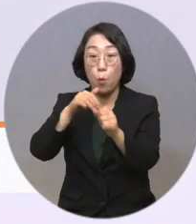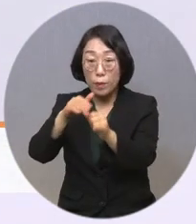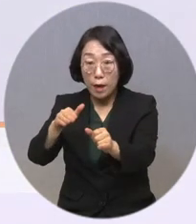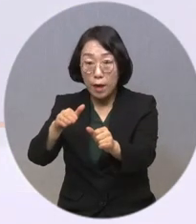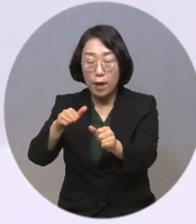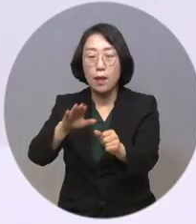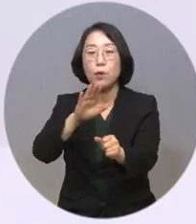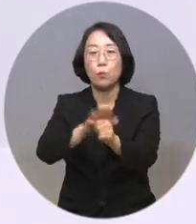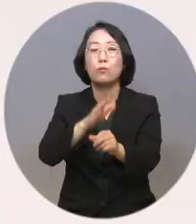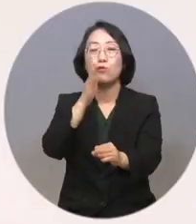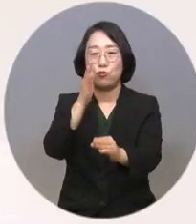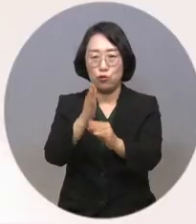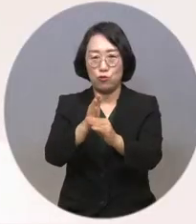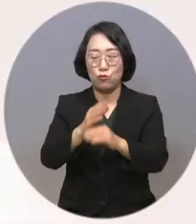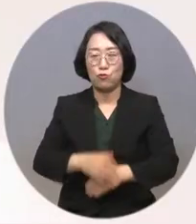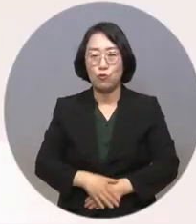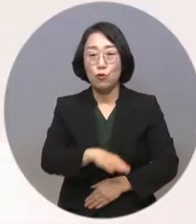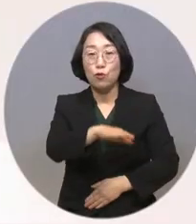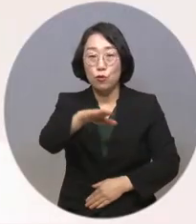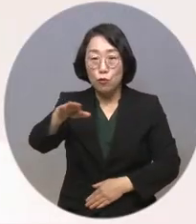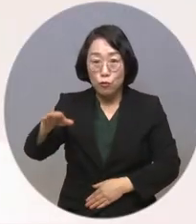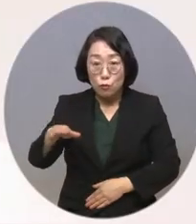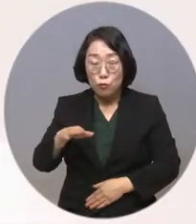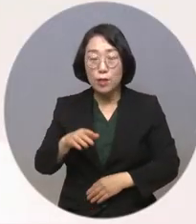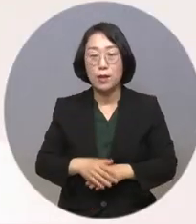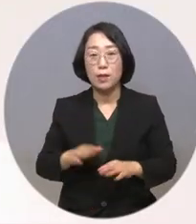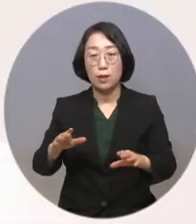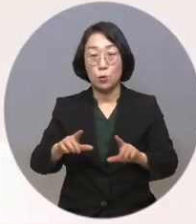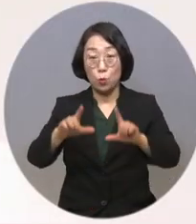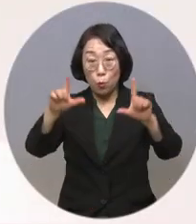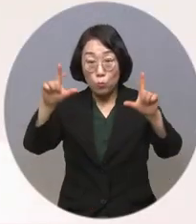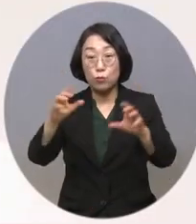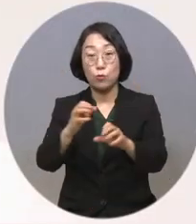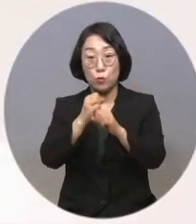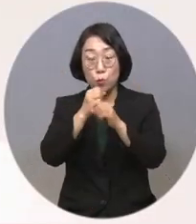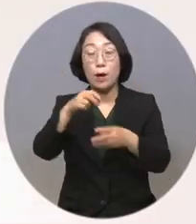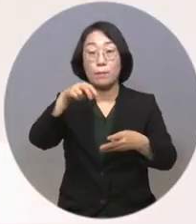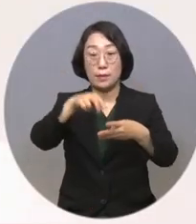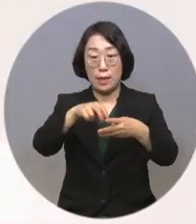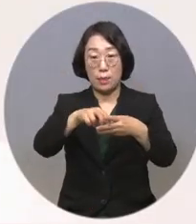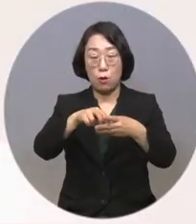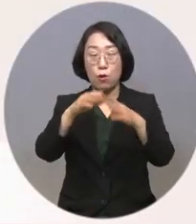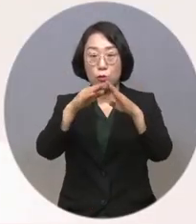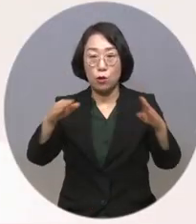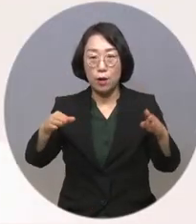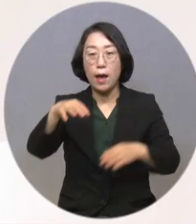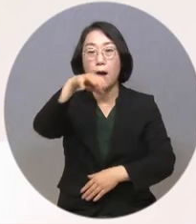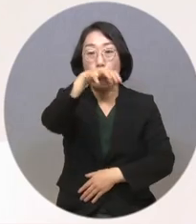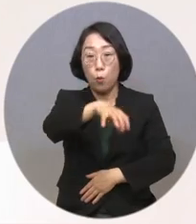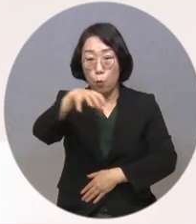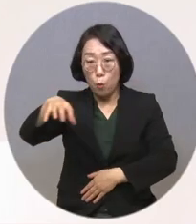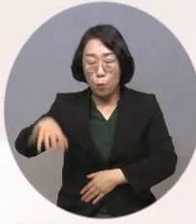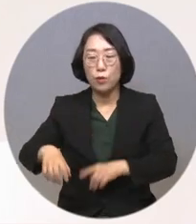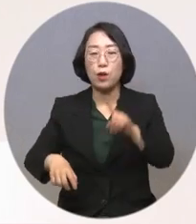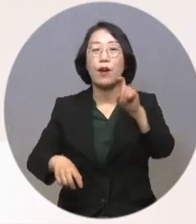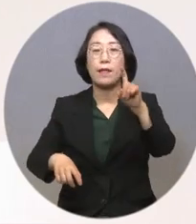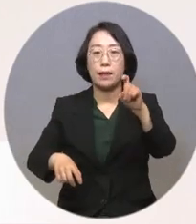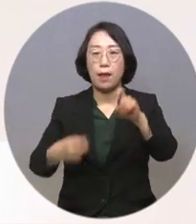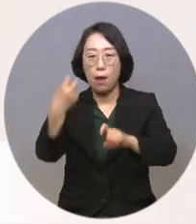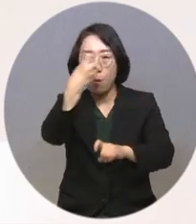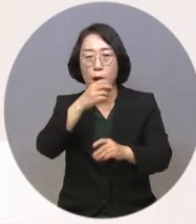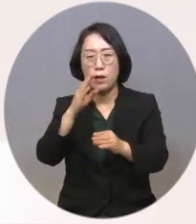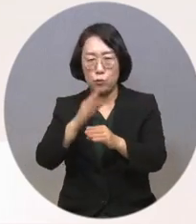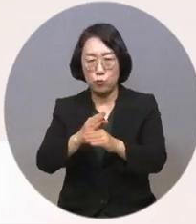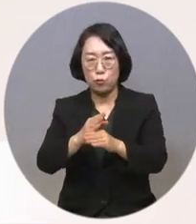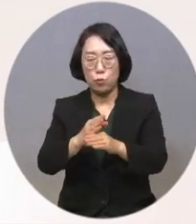제공하고 있습니다 저희 동구 종합 제가 센터 는 순천시 를 거점으로 전라남도의 11개 시 군 을 관리하고 있습니다 그러나